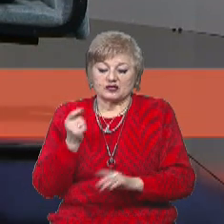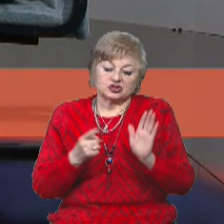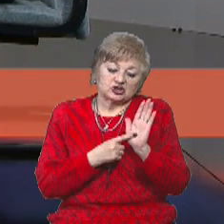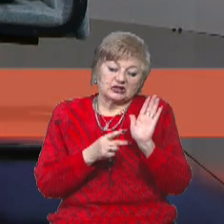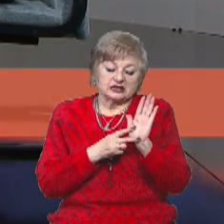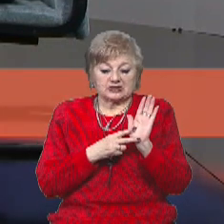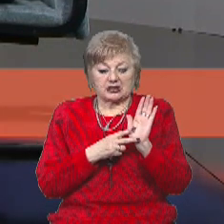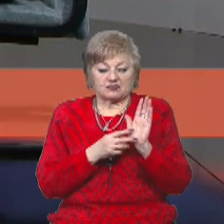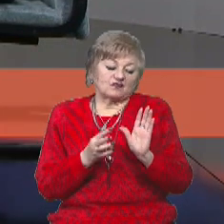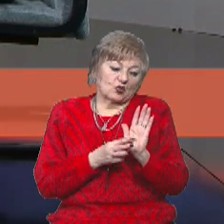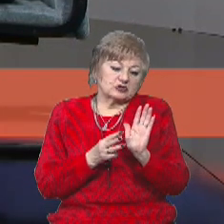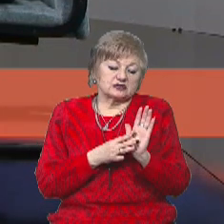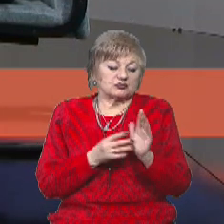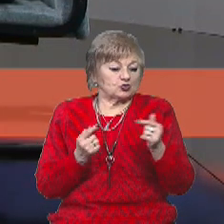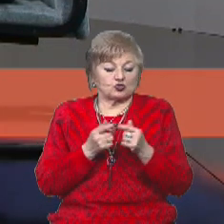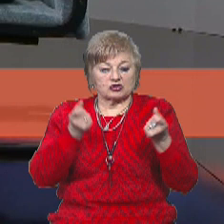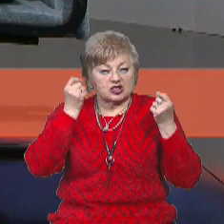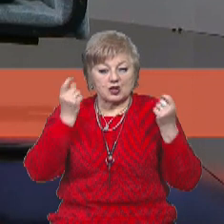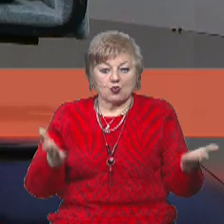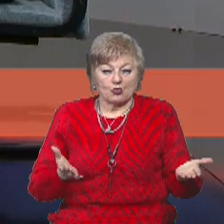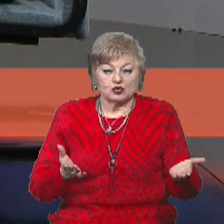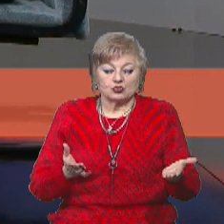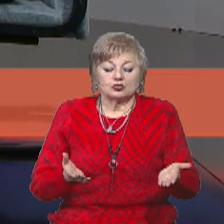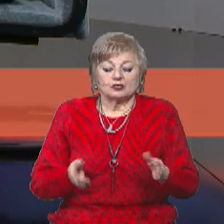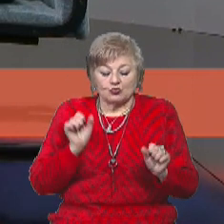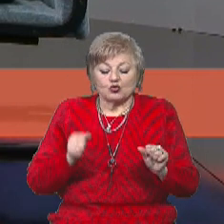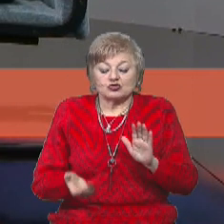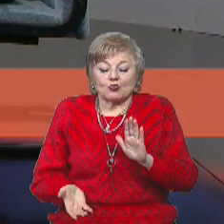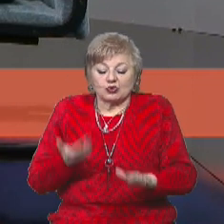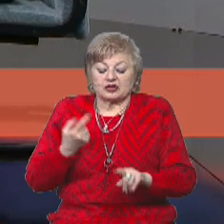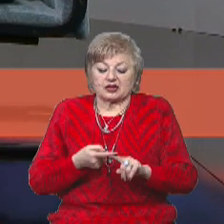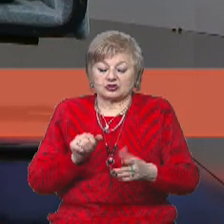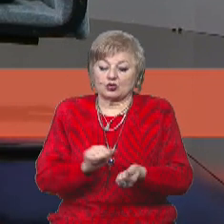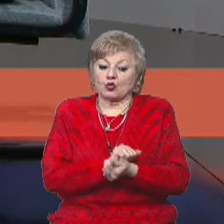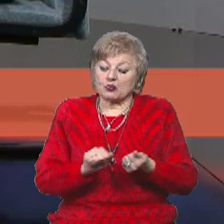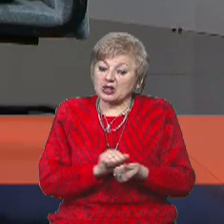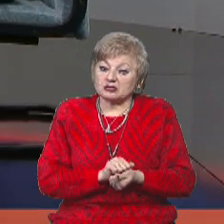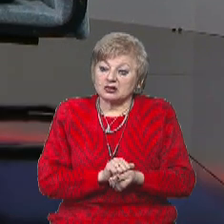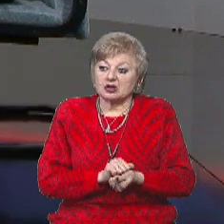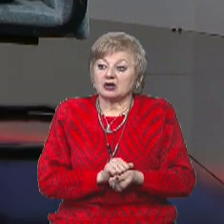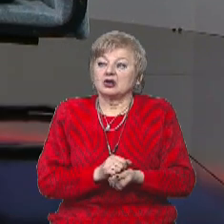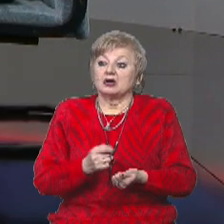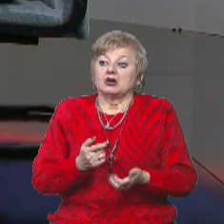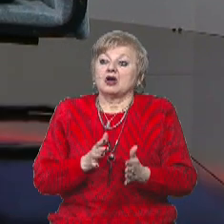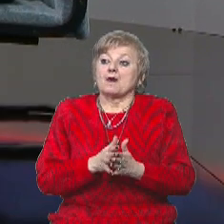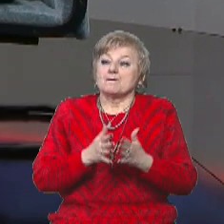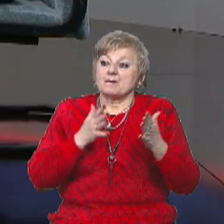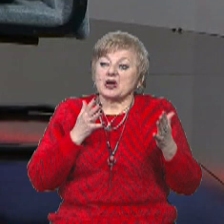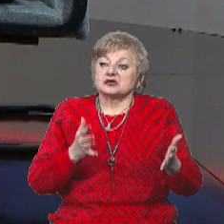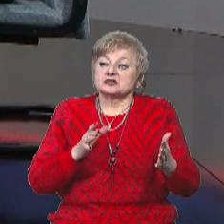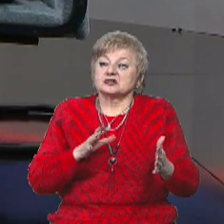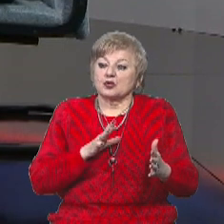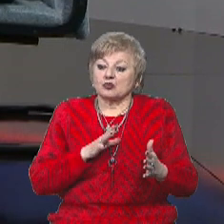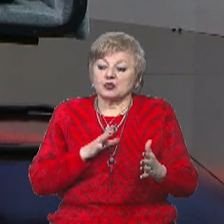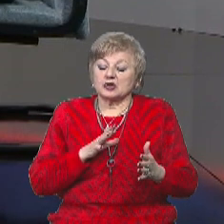6, 7, можливо 8, я точно не пам'ятаю, можна підняти ці дані. Максимальна кількість голосів, яка була віддана